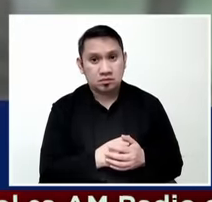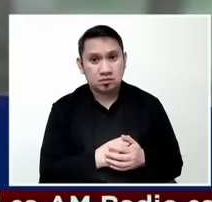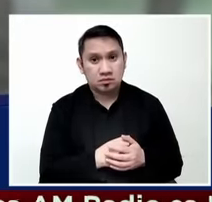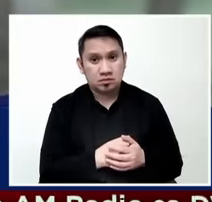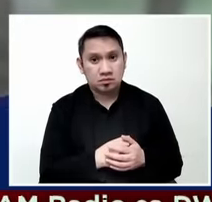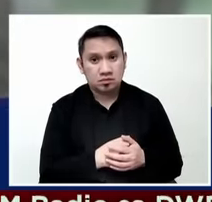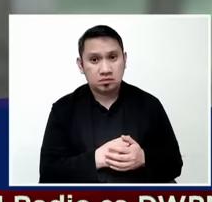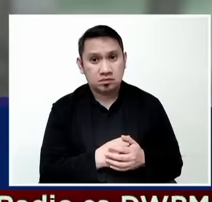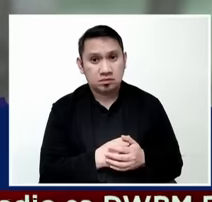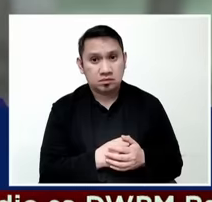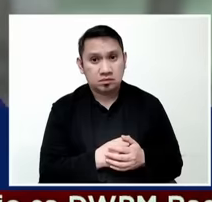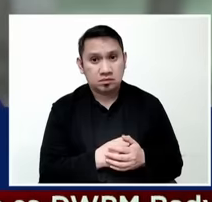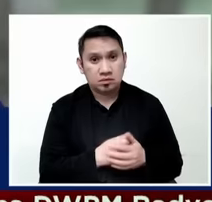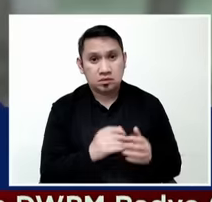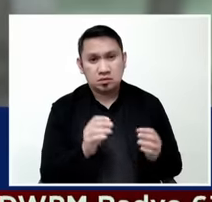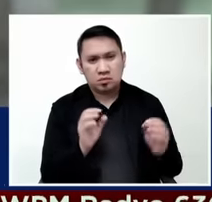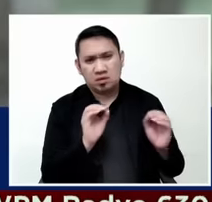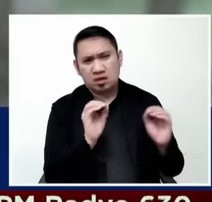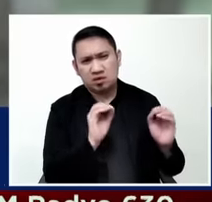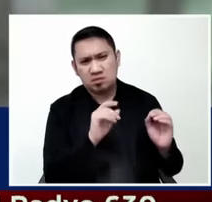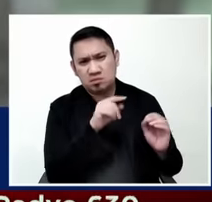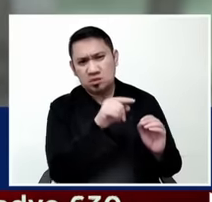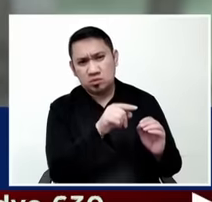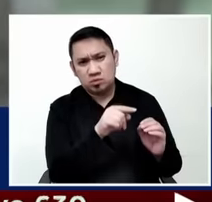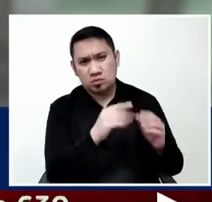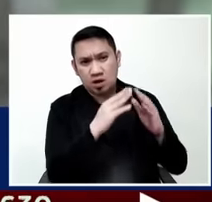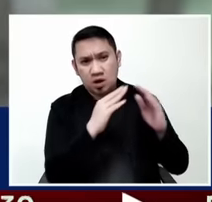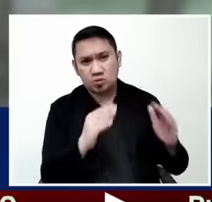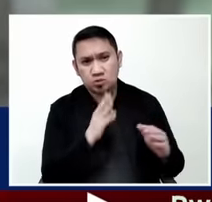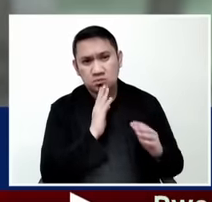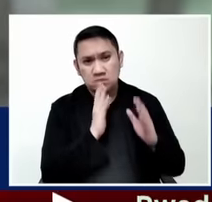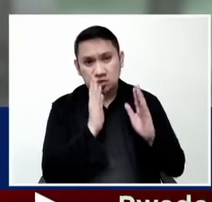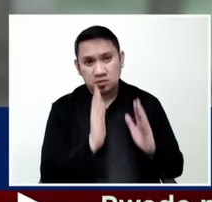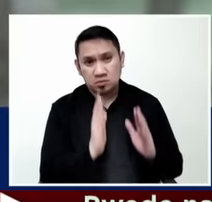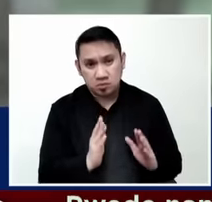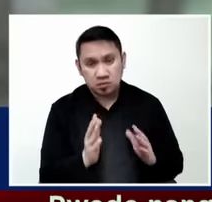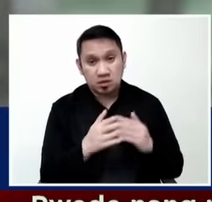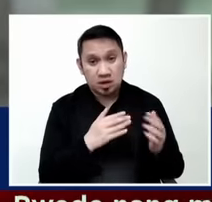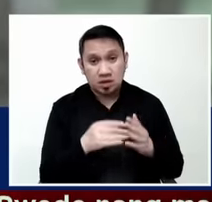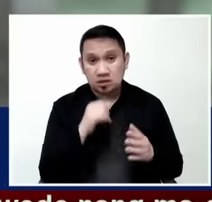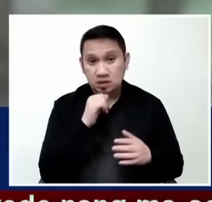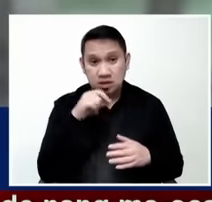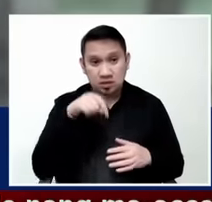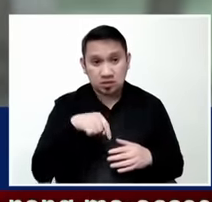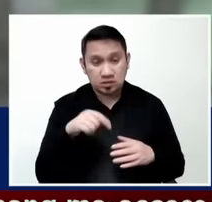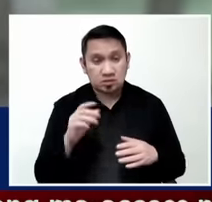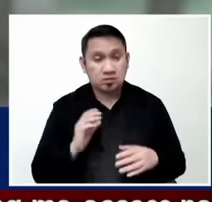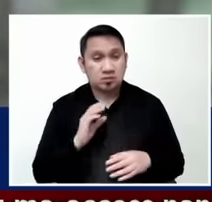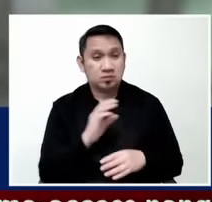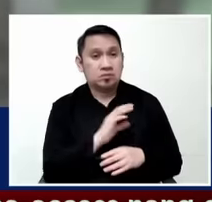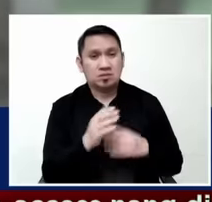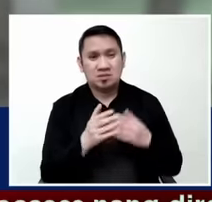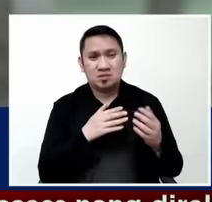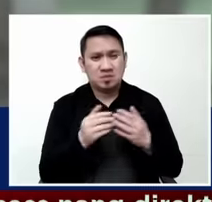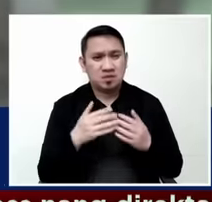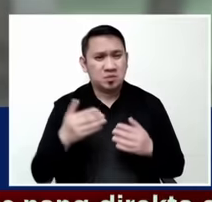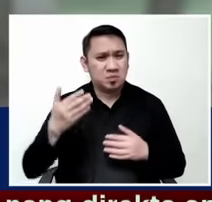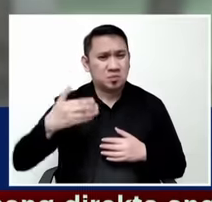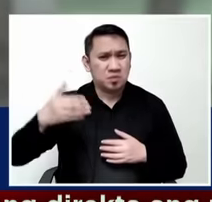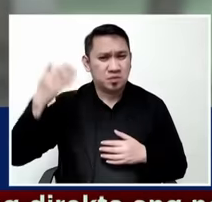Without the speaker at the scene, nakita naman ninyo kahit na hindi ngayong Congress na ito, in the past Congress ay